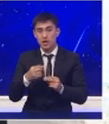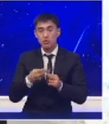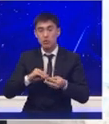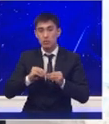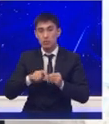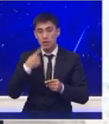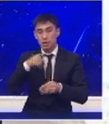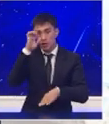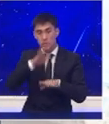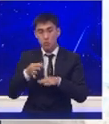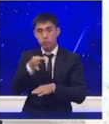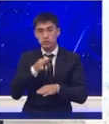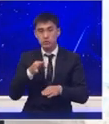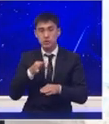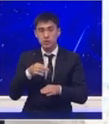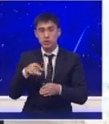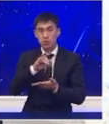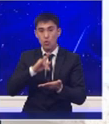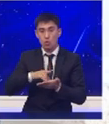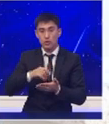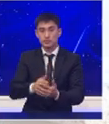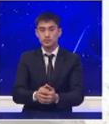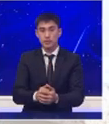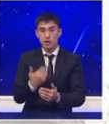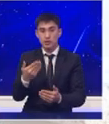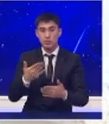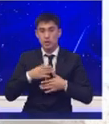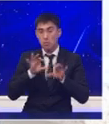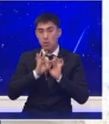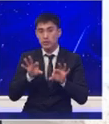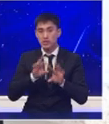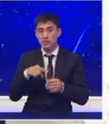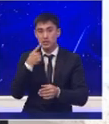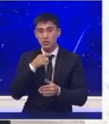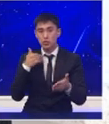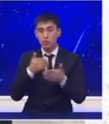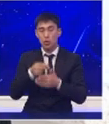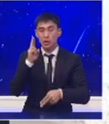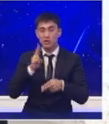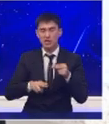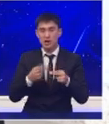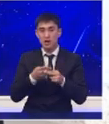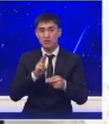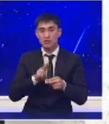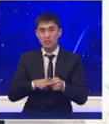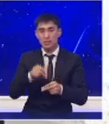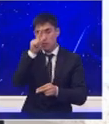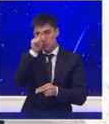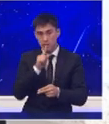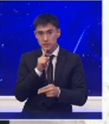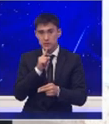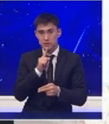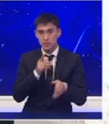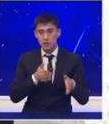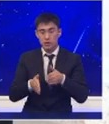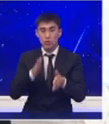проблему акиму области, включительно акиму города. Они мне пояснили, сказали, до конца этого месяца, то есть